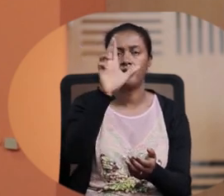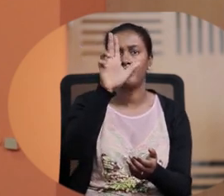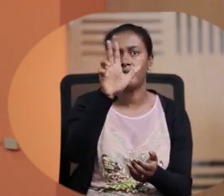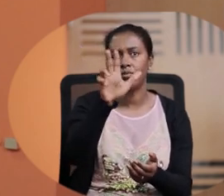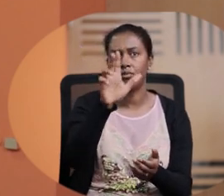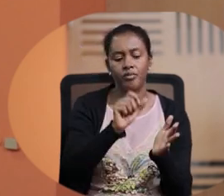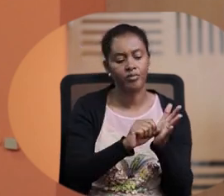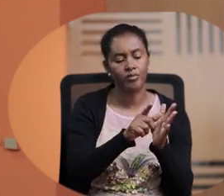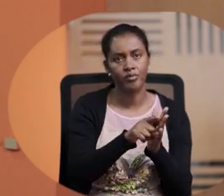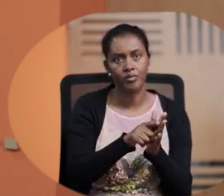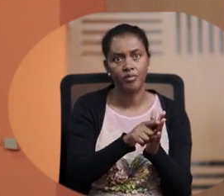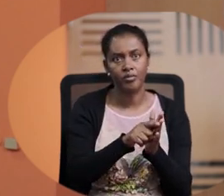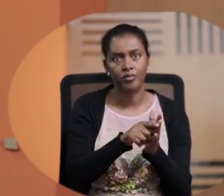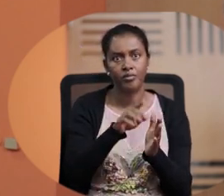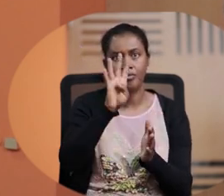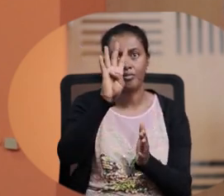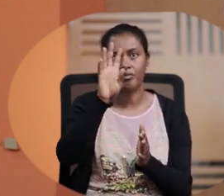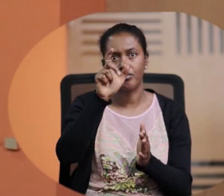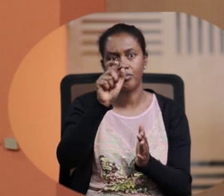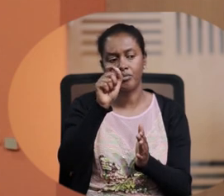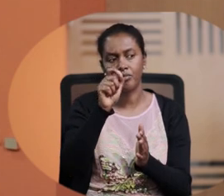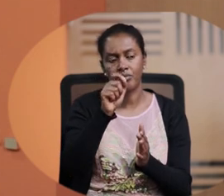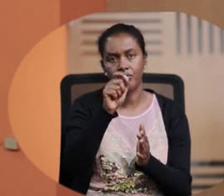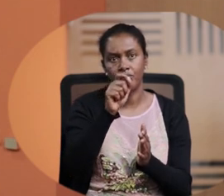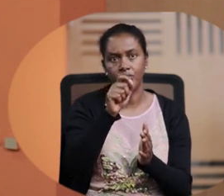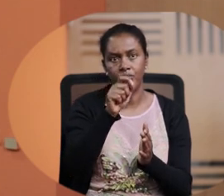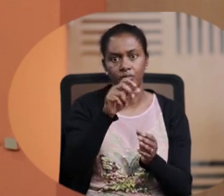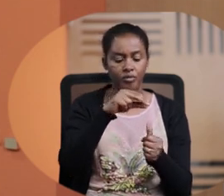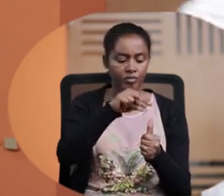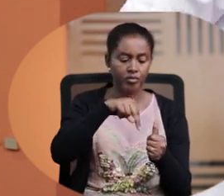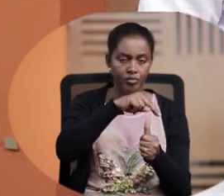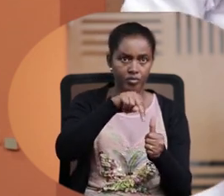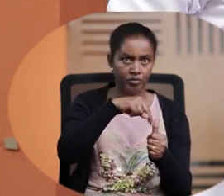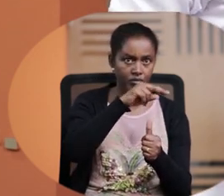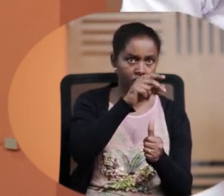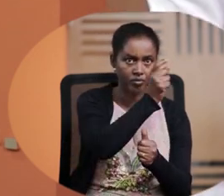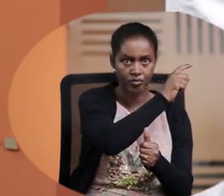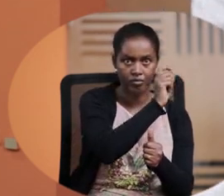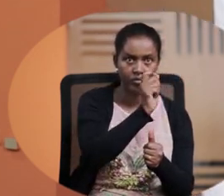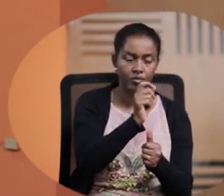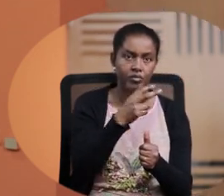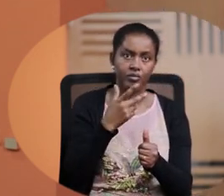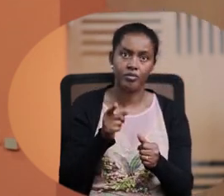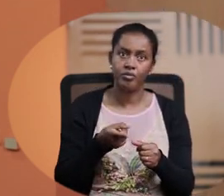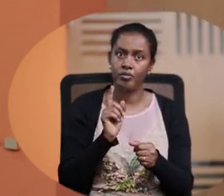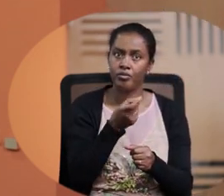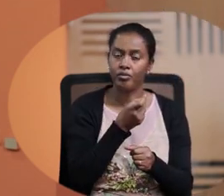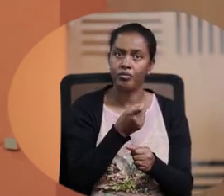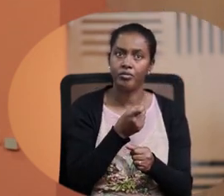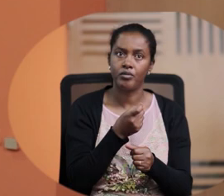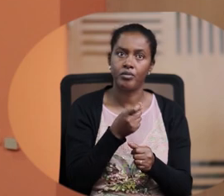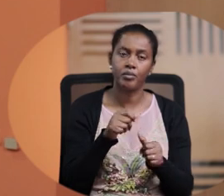afurtami sadi nanno kana yote afurtami sadi asitti barrefan kanittanu